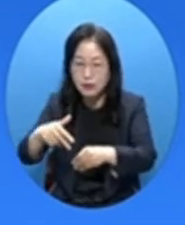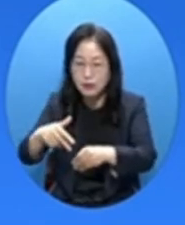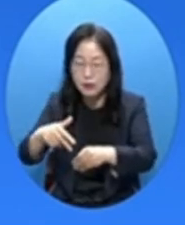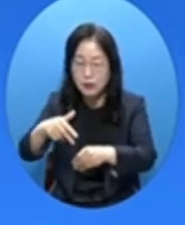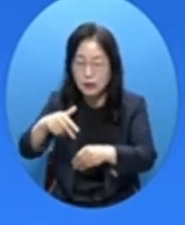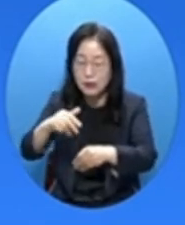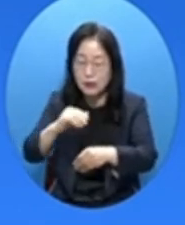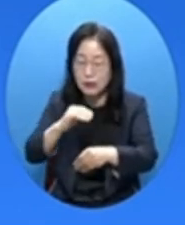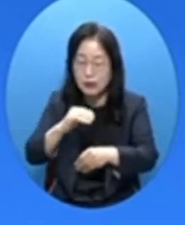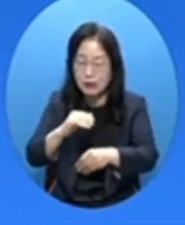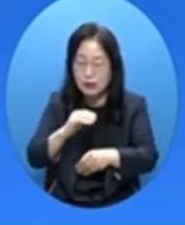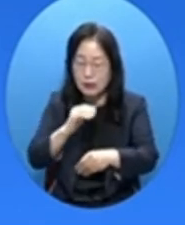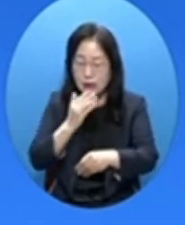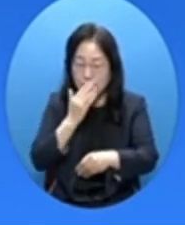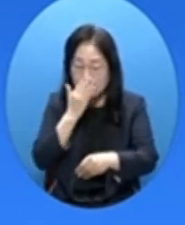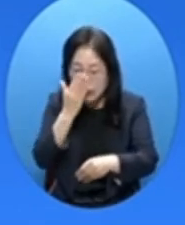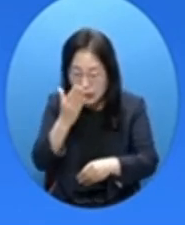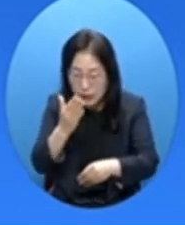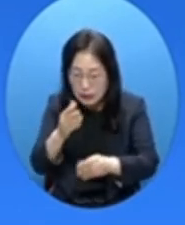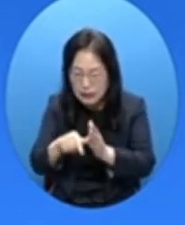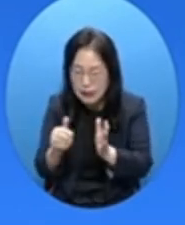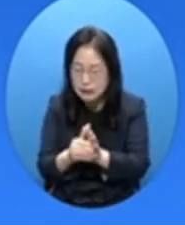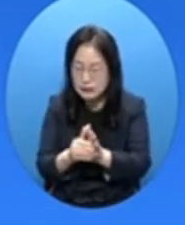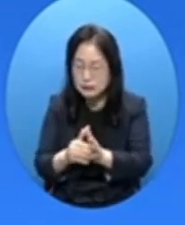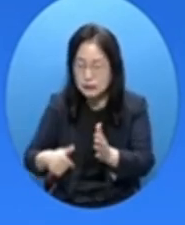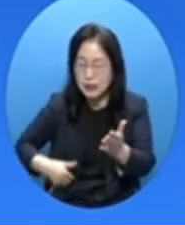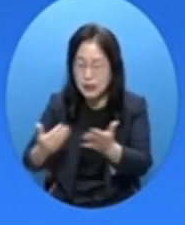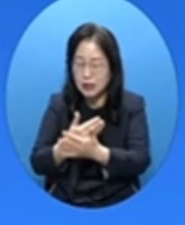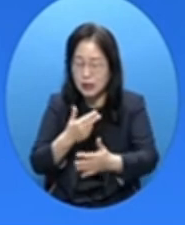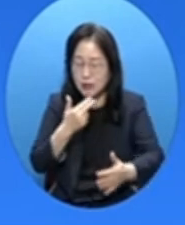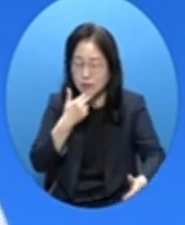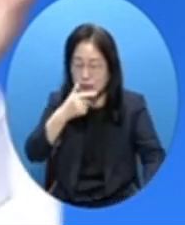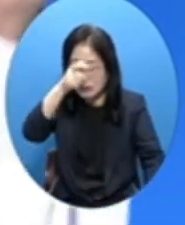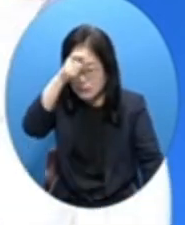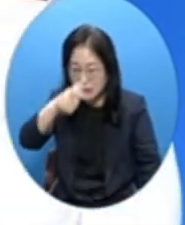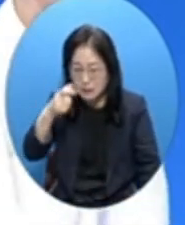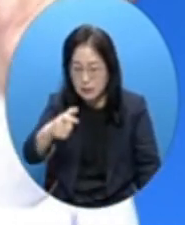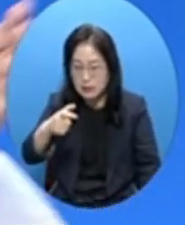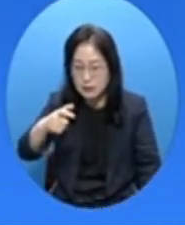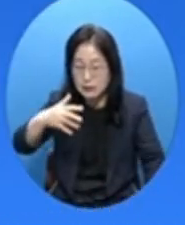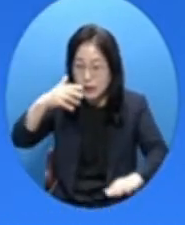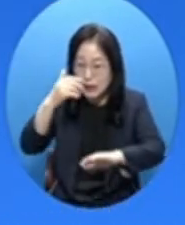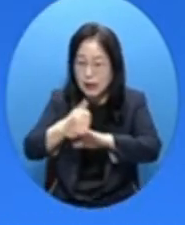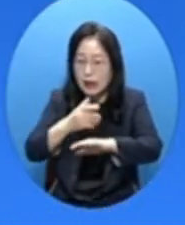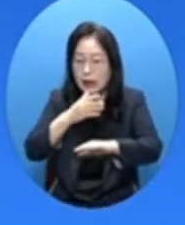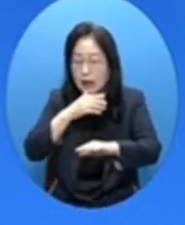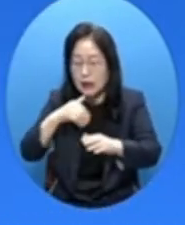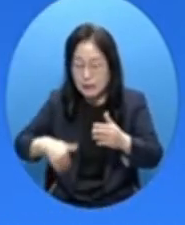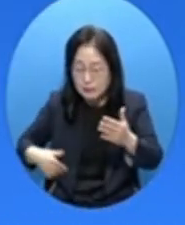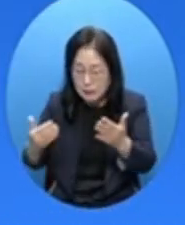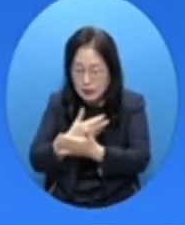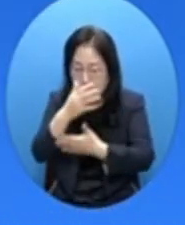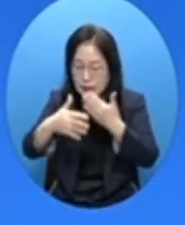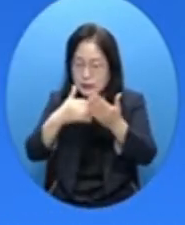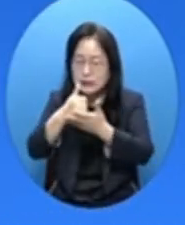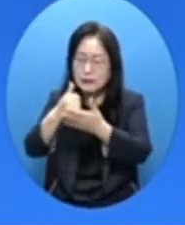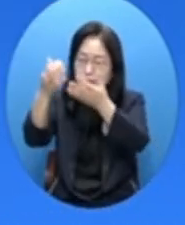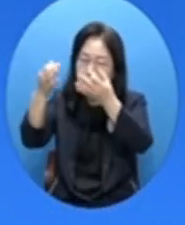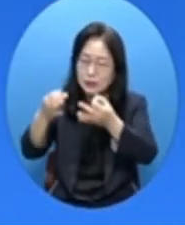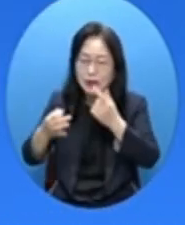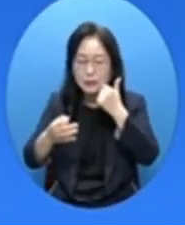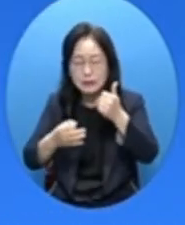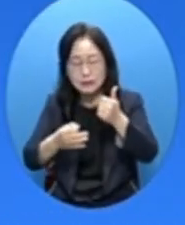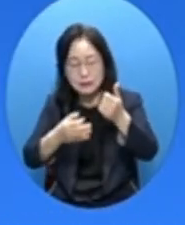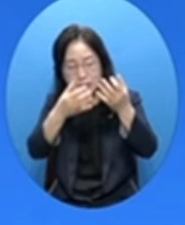내려갈 때까지 회개하지 않고 있다가 그제서야 스스로 돌이켜 내가 하나님과 아버지 앞에 죄를 지었다고